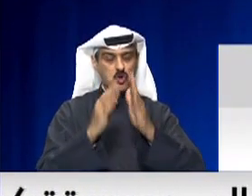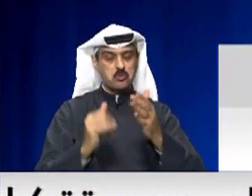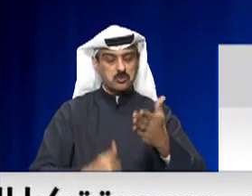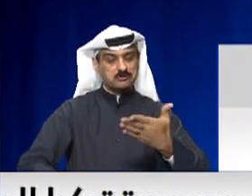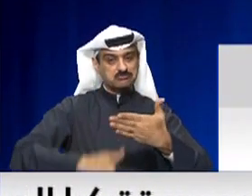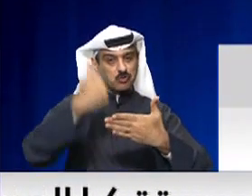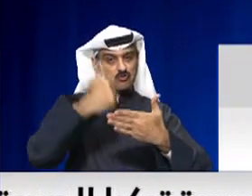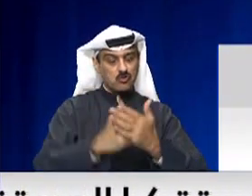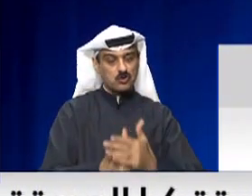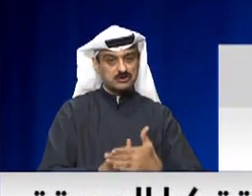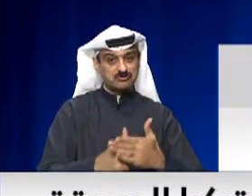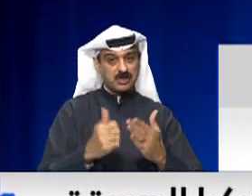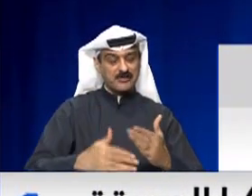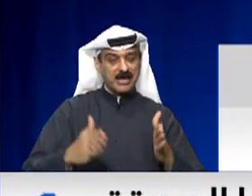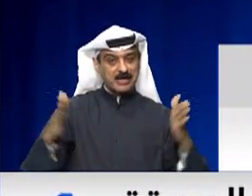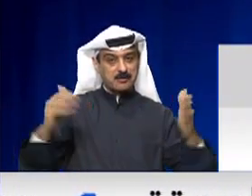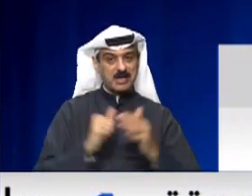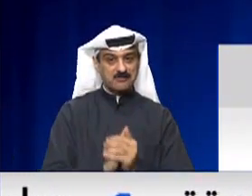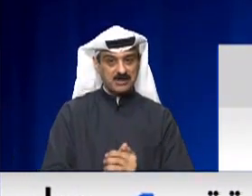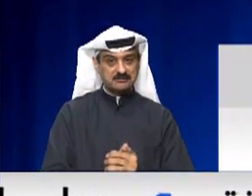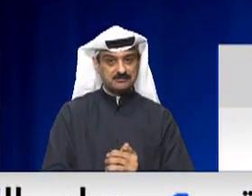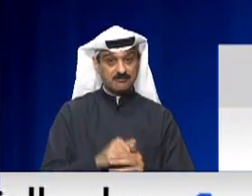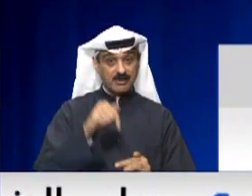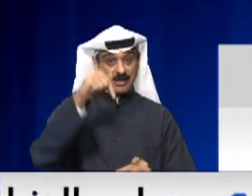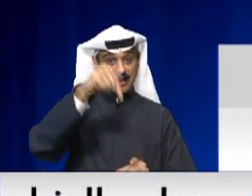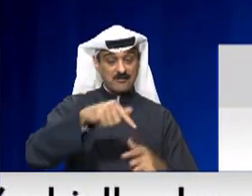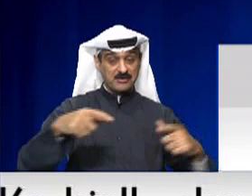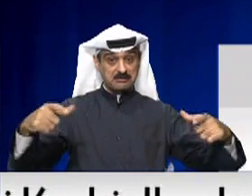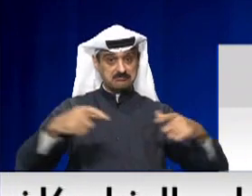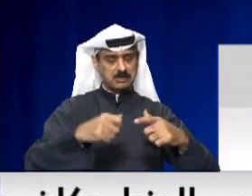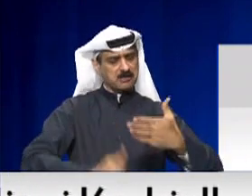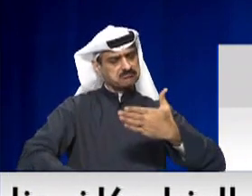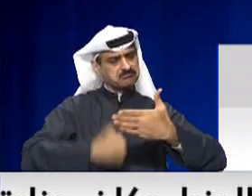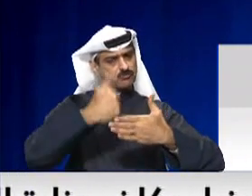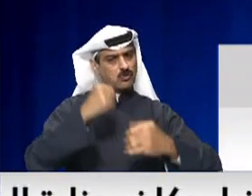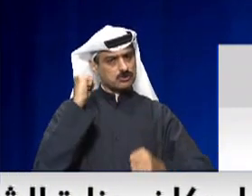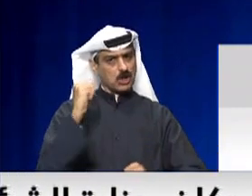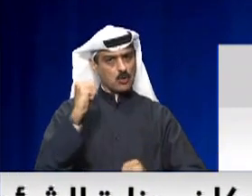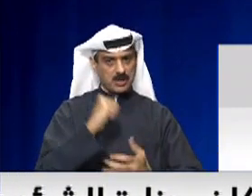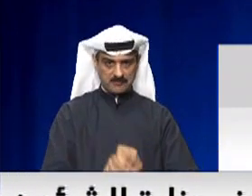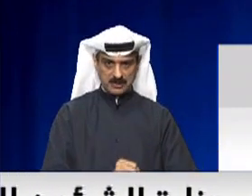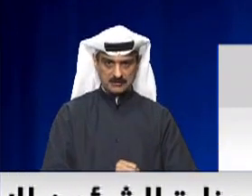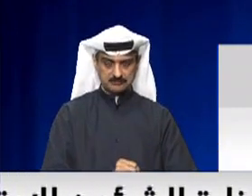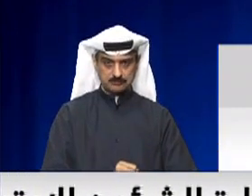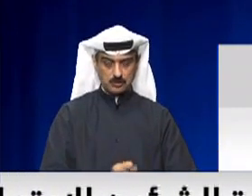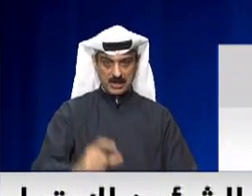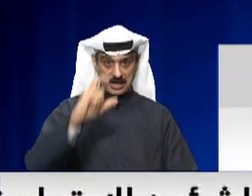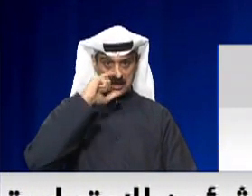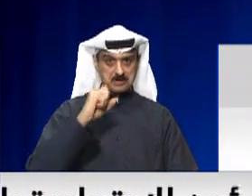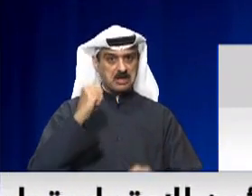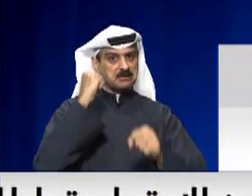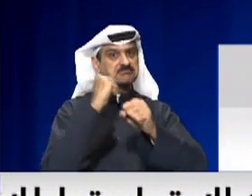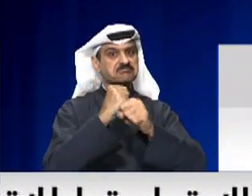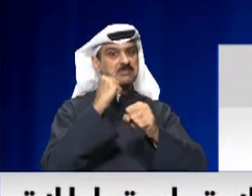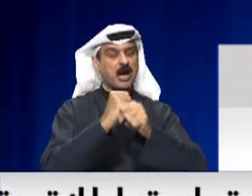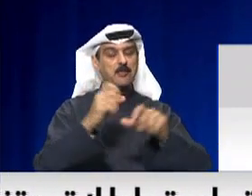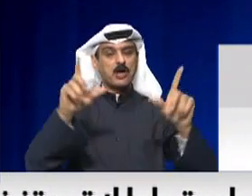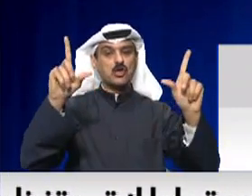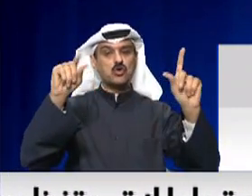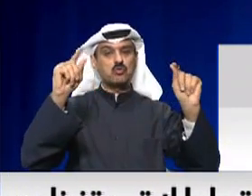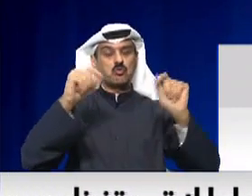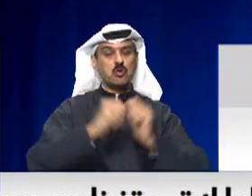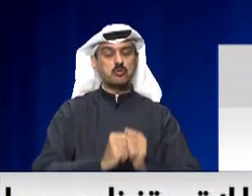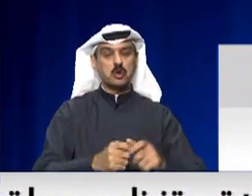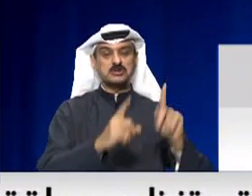تحقيق هذا الفوز الكبير الذي جاء عن جداره واستحقاق بعد ان قدم فريقكم مستوياته مميزه طوال